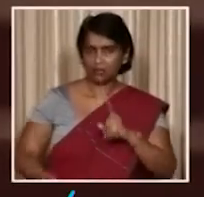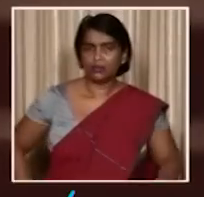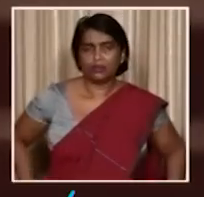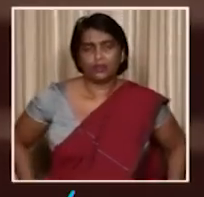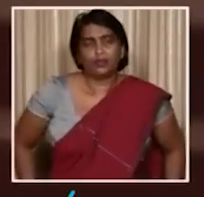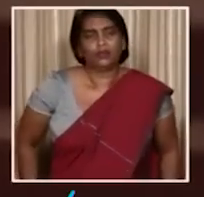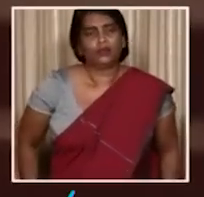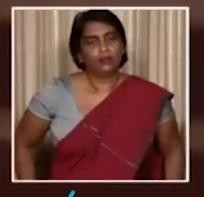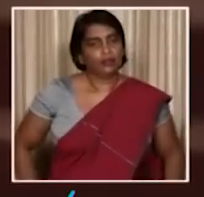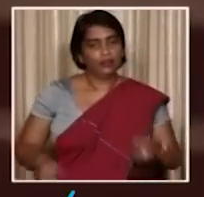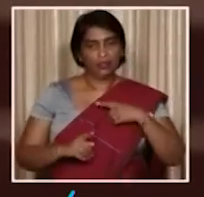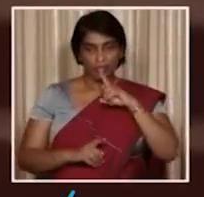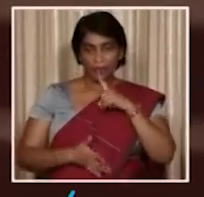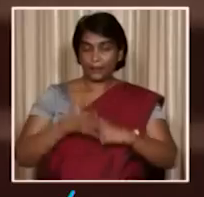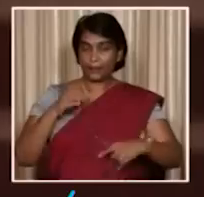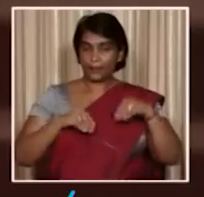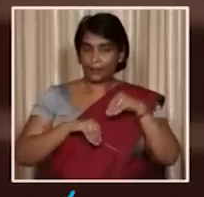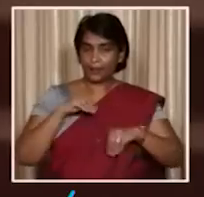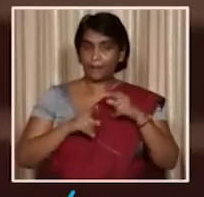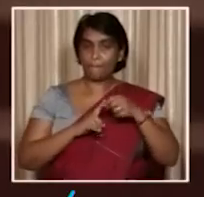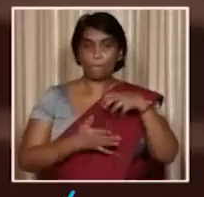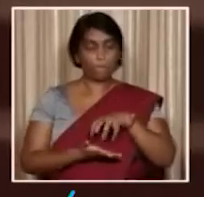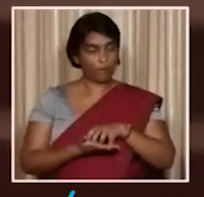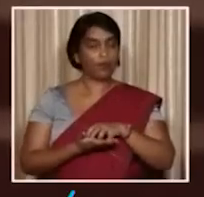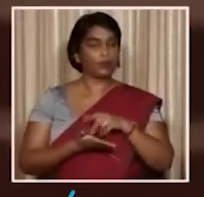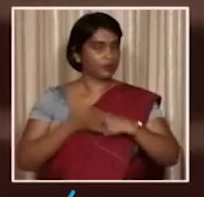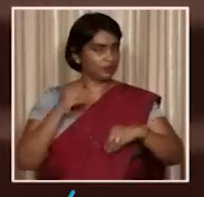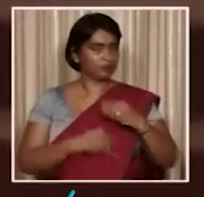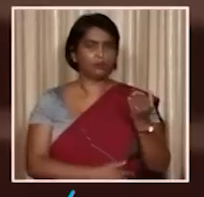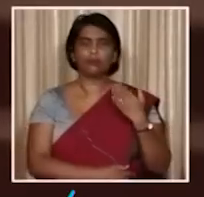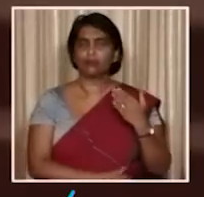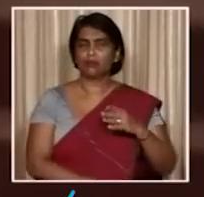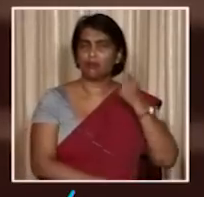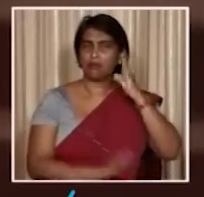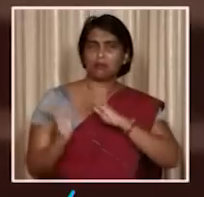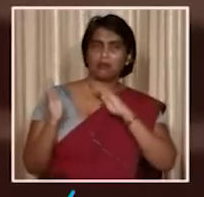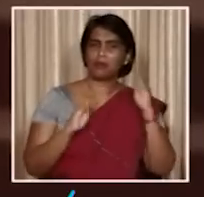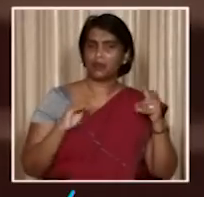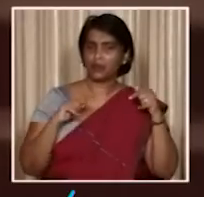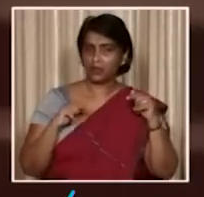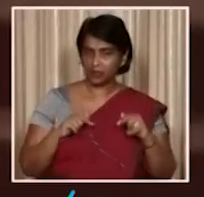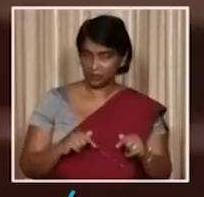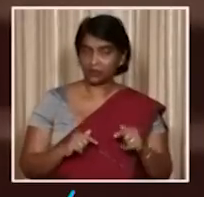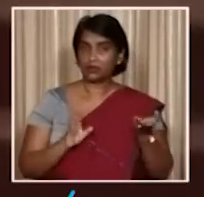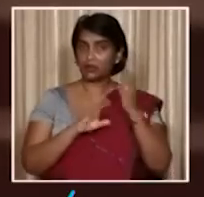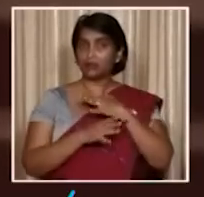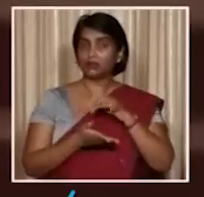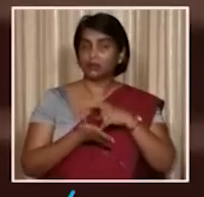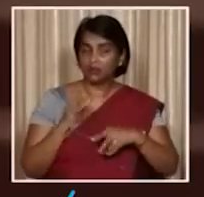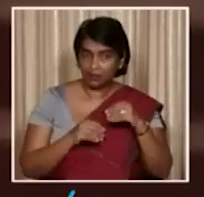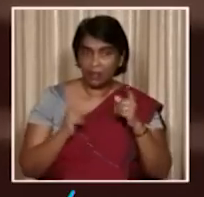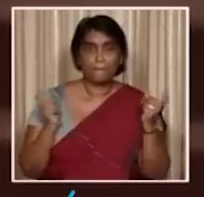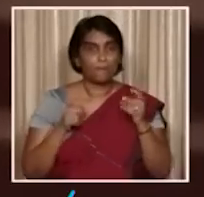කියන්නේ මැතිවරණය තියනවා කී පළාත් සභා මැතිවරණය පව පෞගිය කාලේ කල් දාලා තියෙනවා දැන් මේ එදා කල් දැන් මේ මැතිවරණ වලට